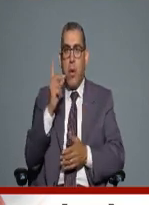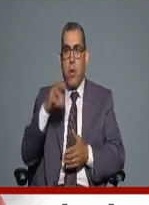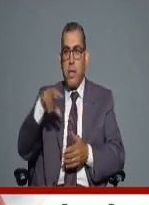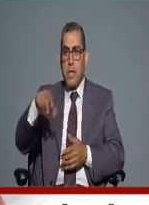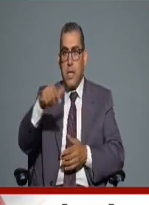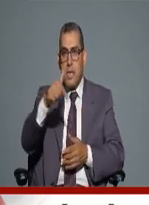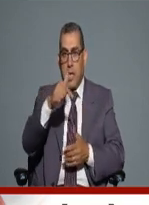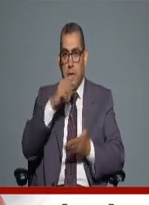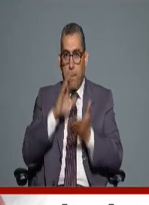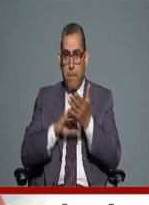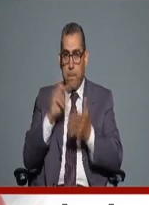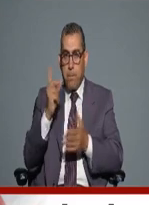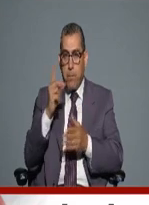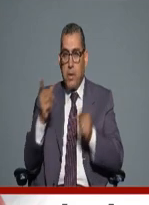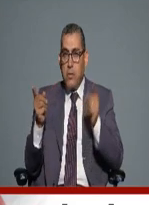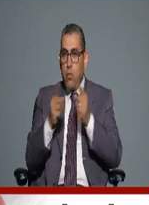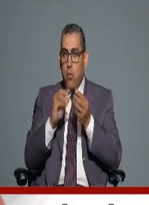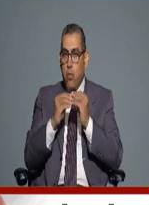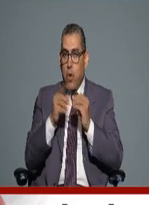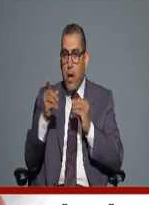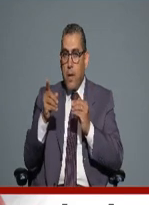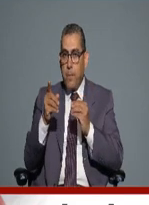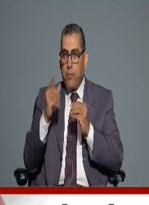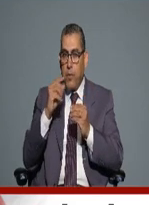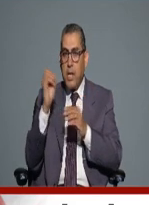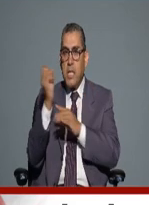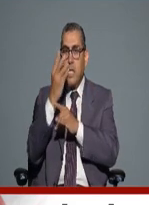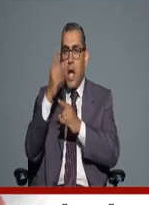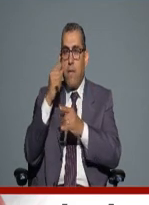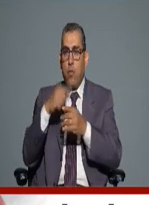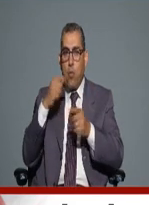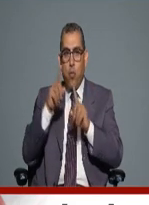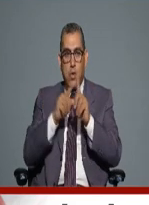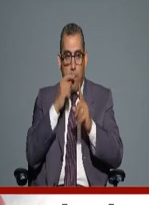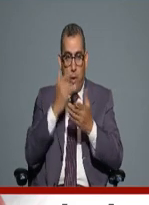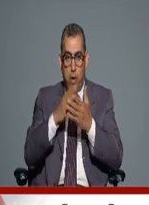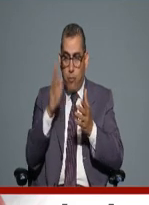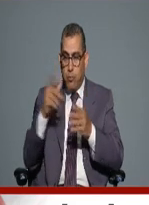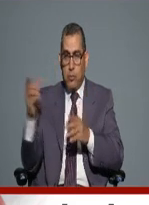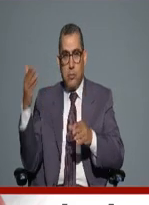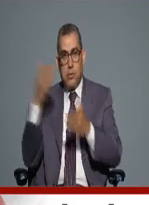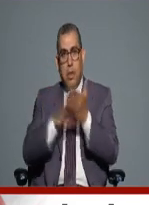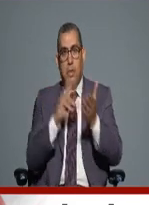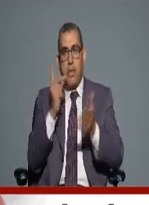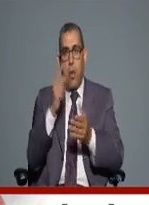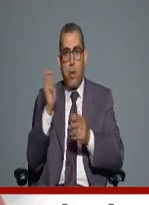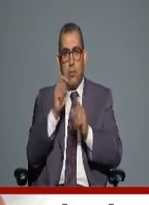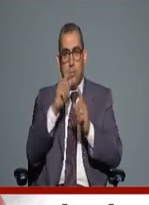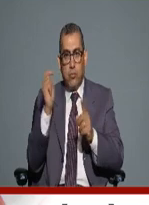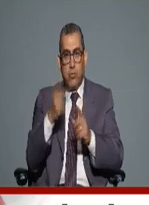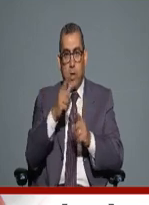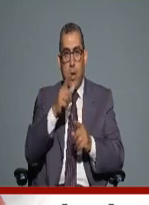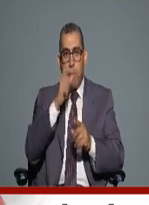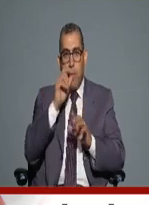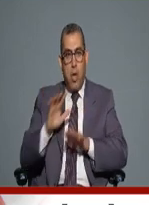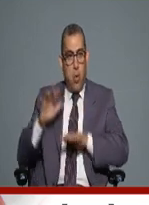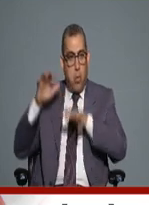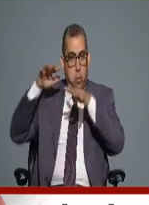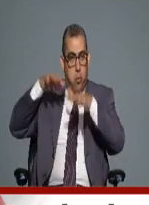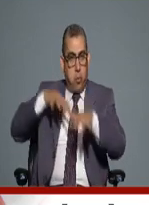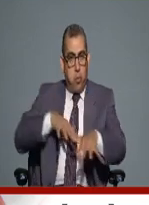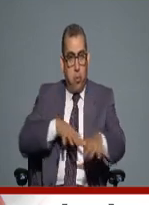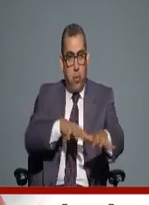مراكز الطوارئ باختصار هي الإسعاف بتاع وزارة الموارد المائية والري، يعني لما يحصل عندي سيل في أي مكان